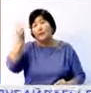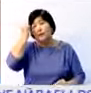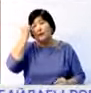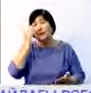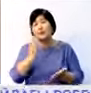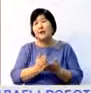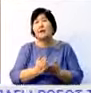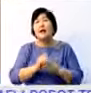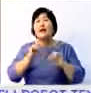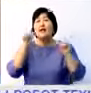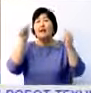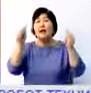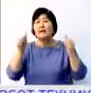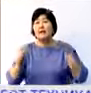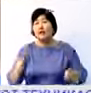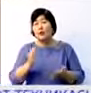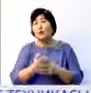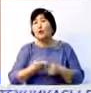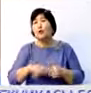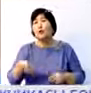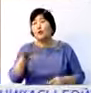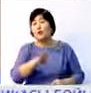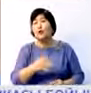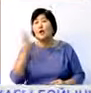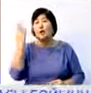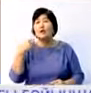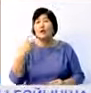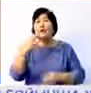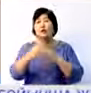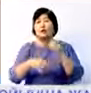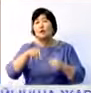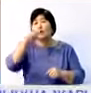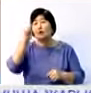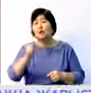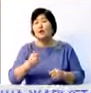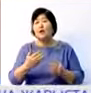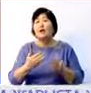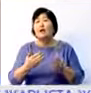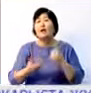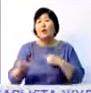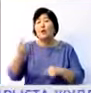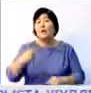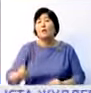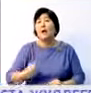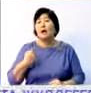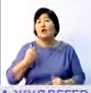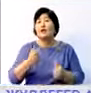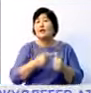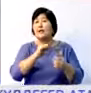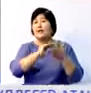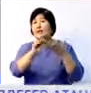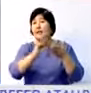болатын ескерткіш тақта да бой көтерді. Мұнда екінші дүниежүзілік соғысқа қатысып елге оралмаған жауынгерлердің есімі жазылған. Бұл